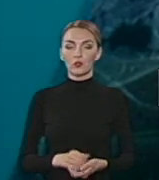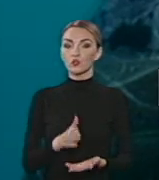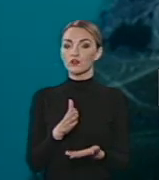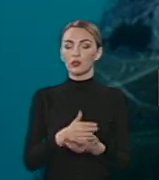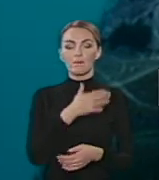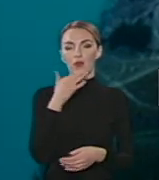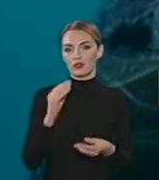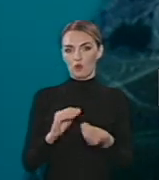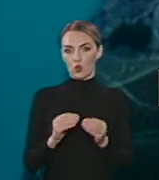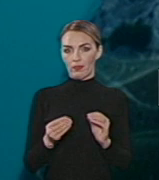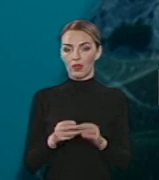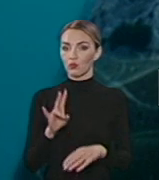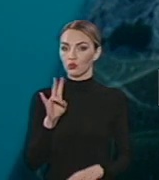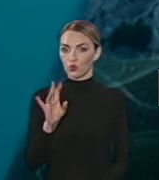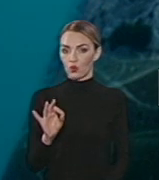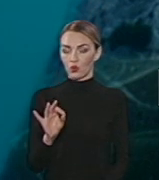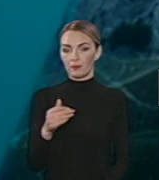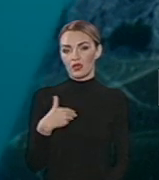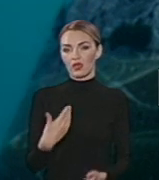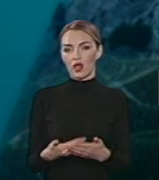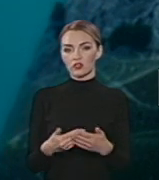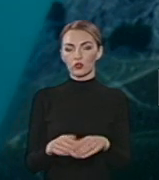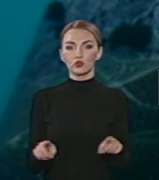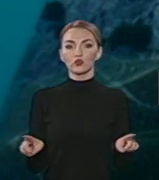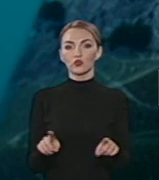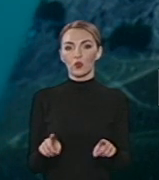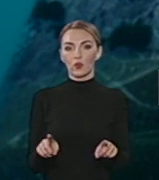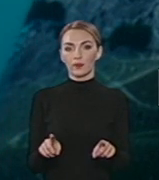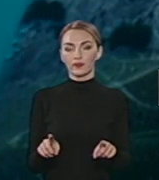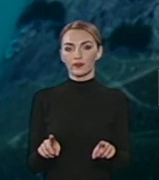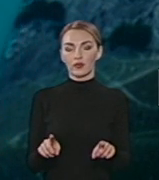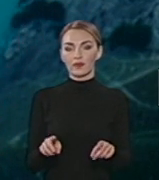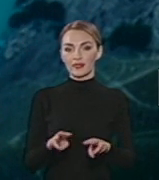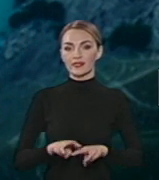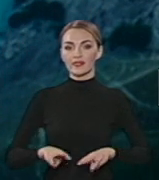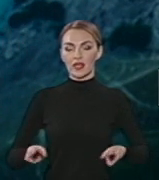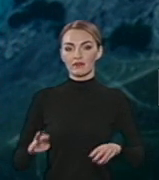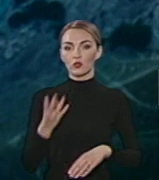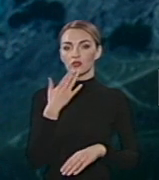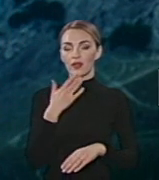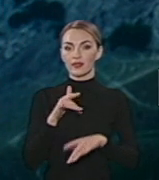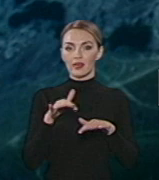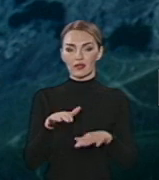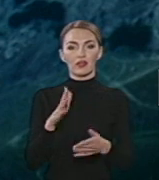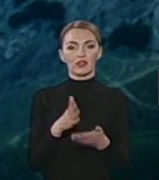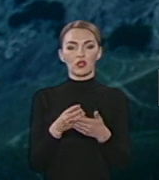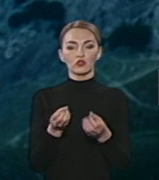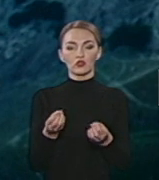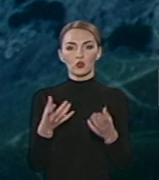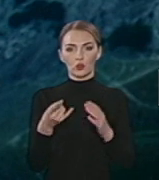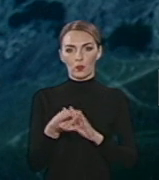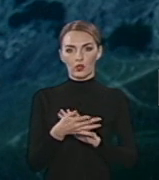Существует масса проблем, но мне кажется, что в Министерстве иностранных дел Украины есть четкое